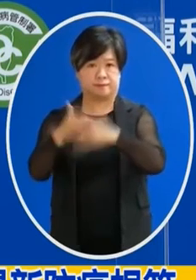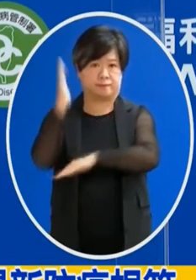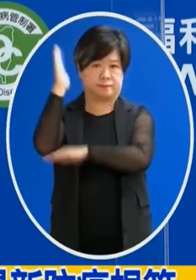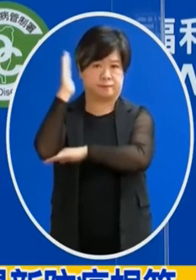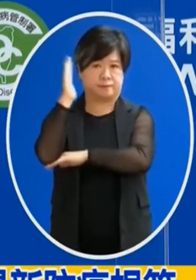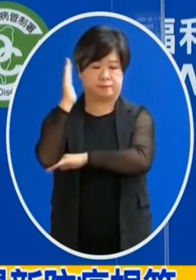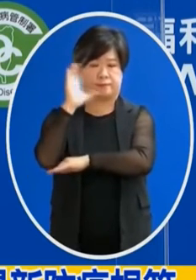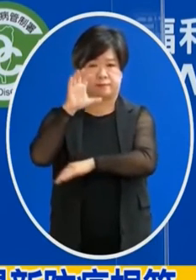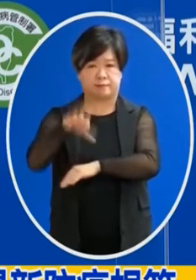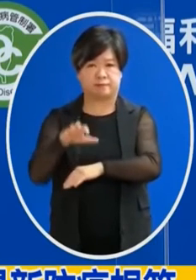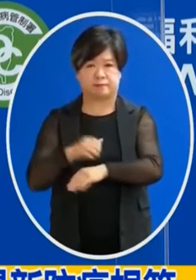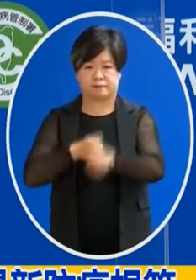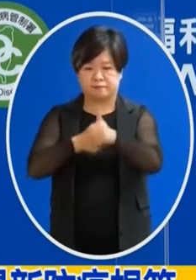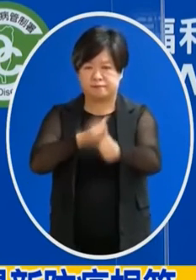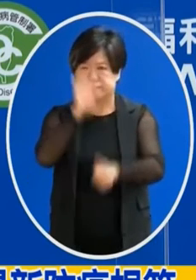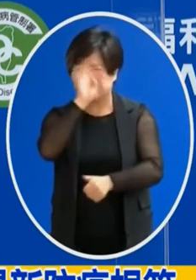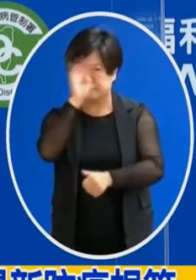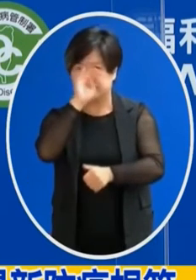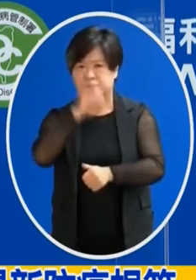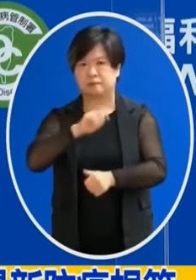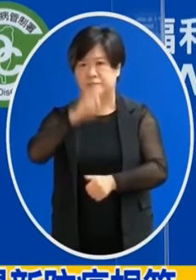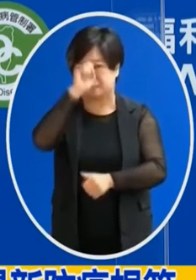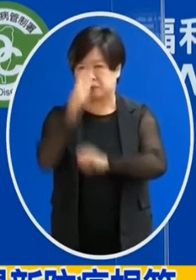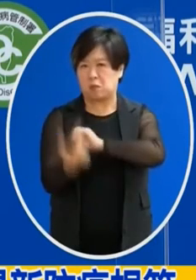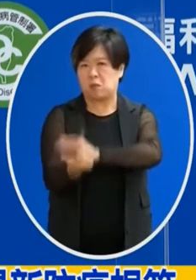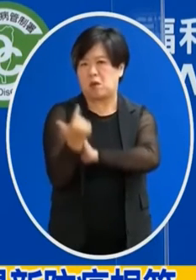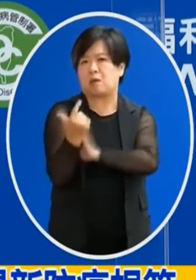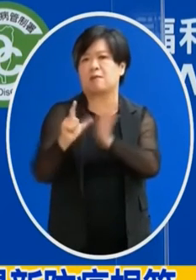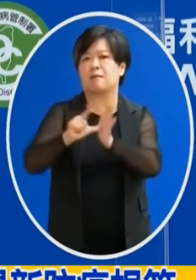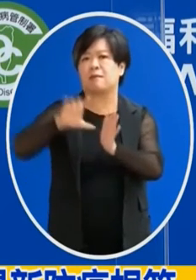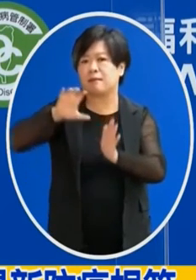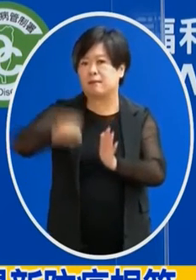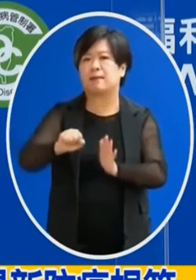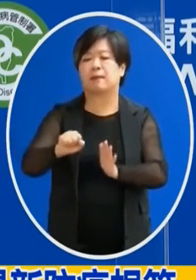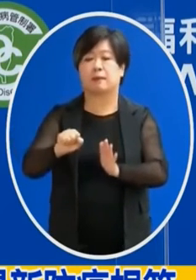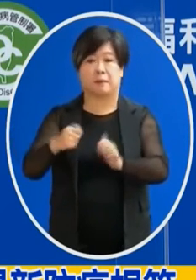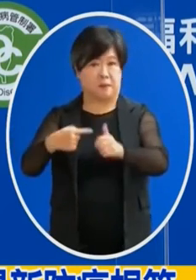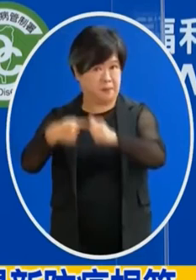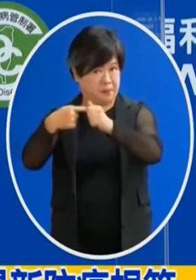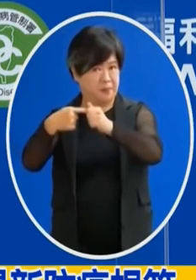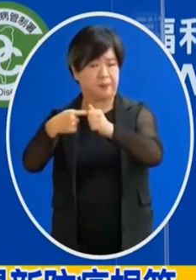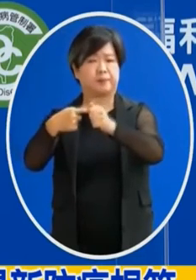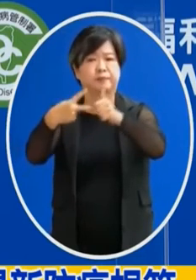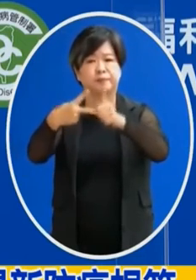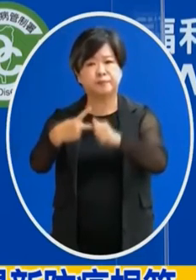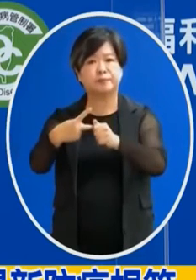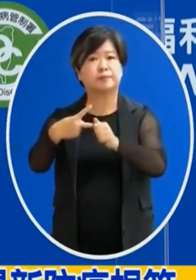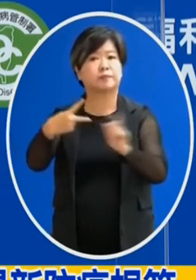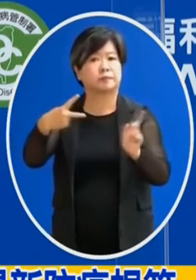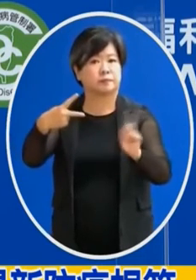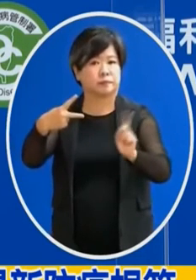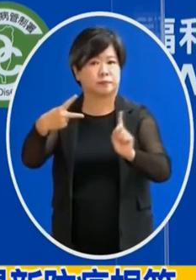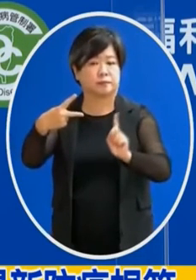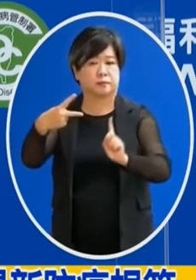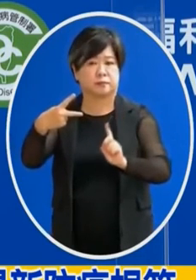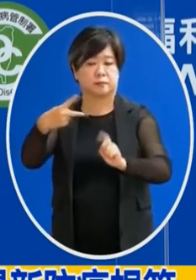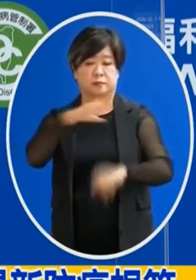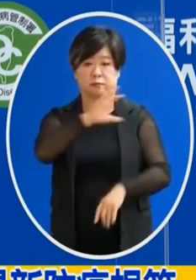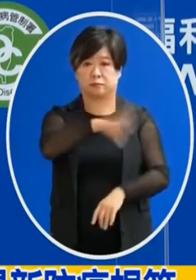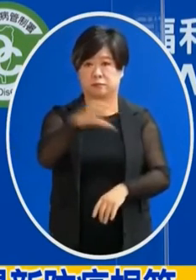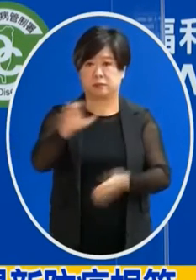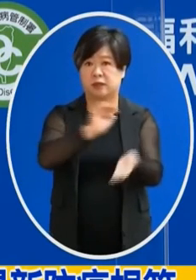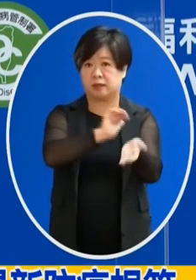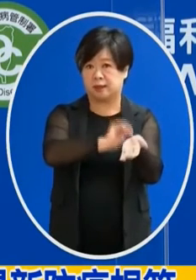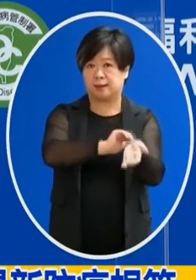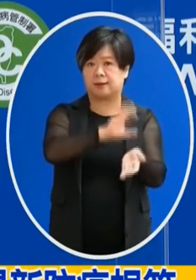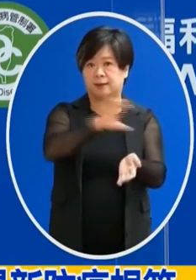疫调，有效的提升疫调的效率跟效能，这是第一项。第二个是各地方的医疗院